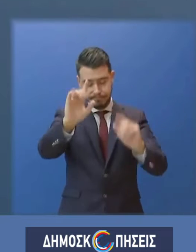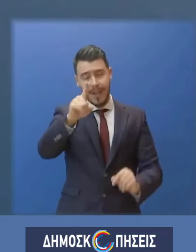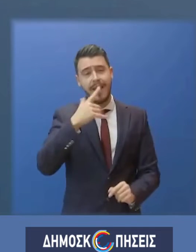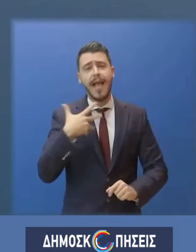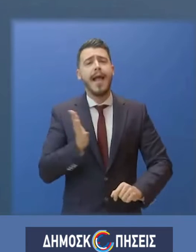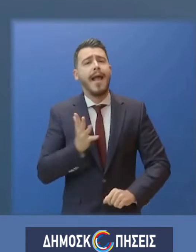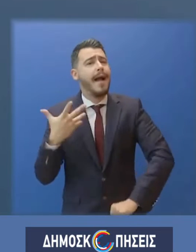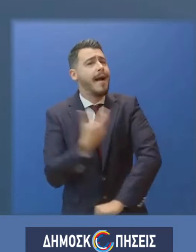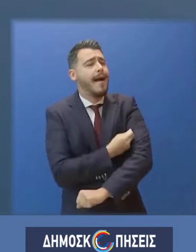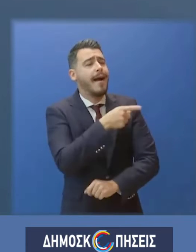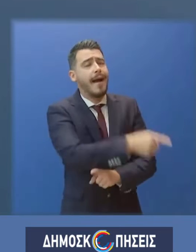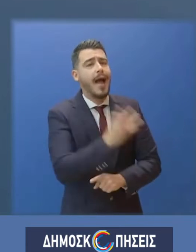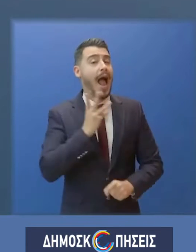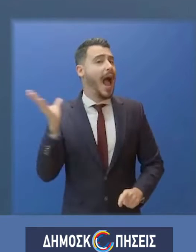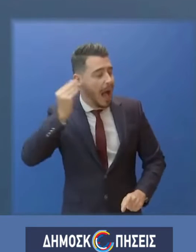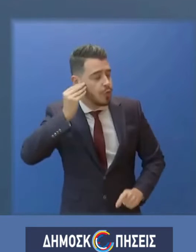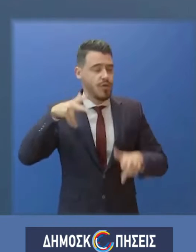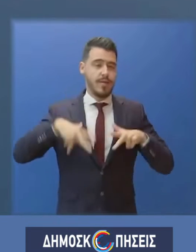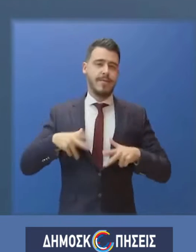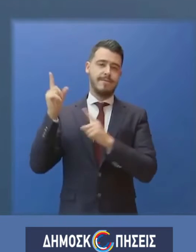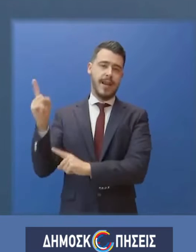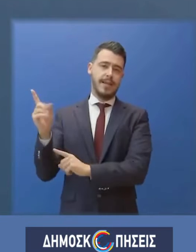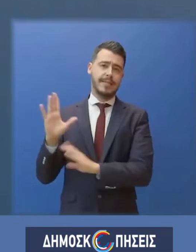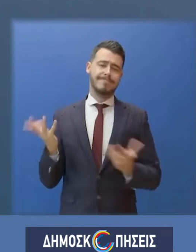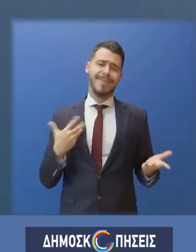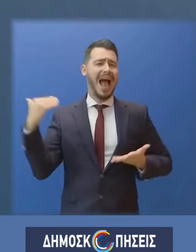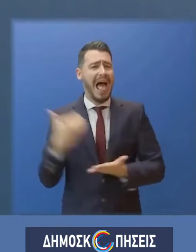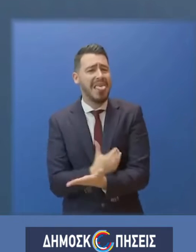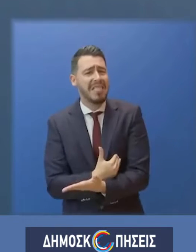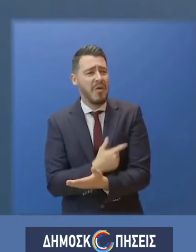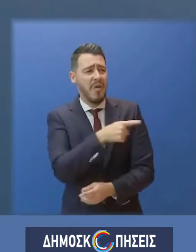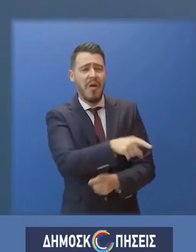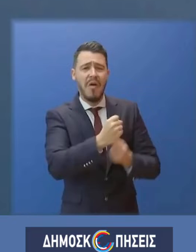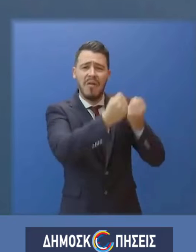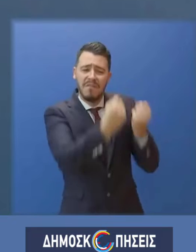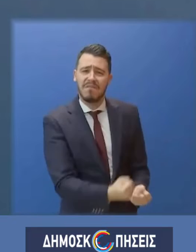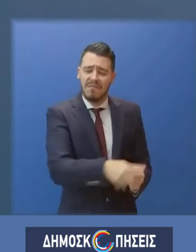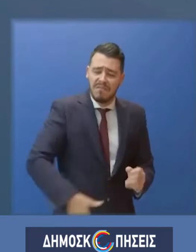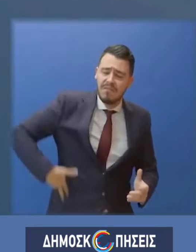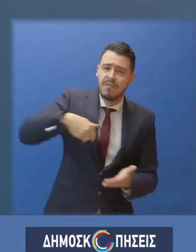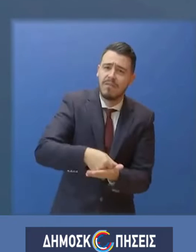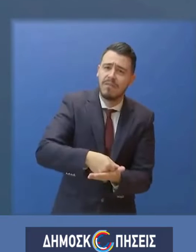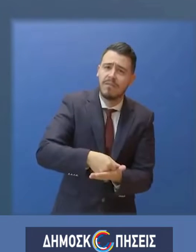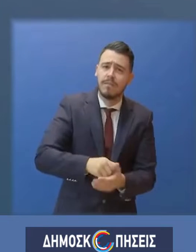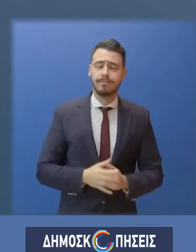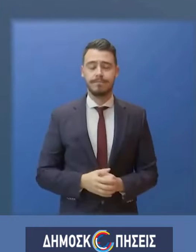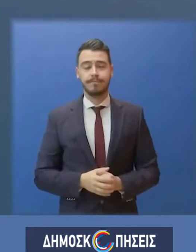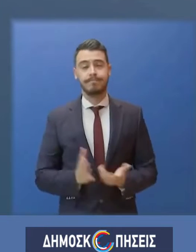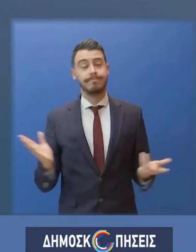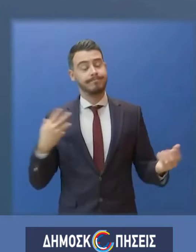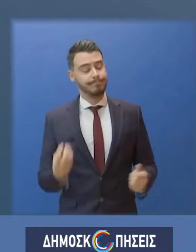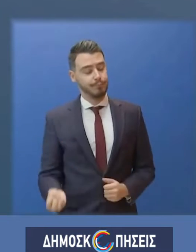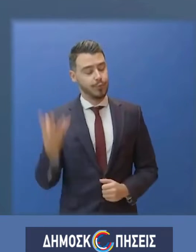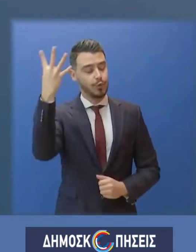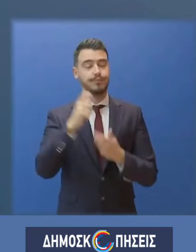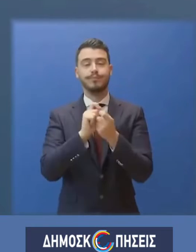να εμβολιαστούν και να ακούσουν τις προτροπές της κυβέρνησης, δεν είναι λίγο άδικο αυτό το μέτρο? Η δυναμική της Όμικρον και τα καινούργια δεδομένα που